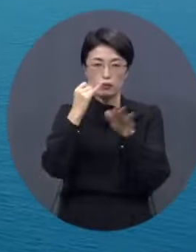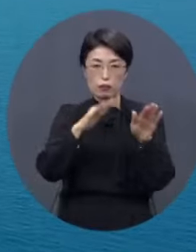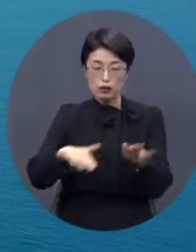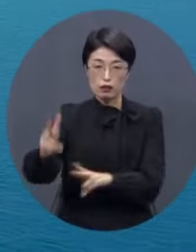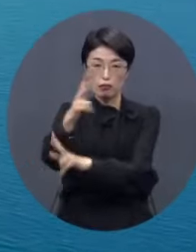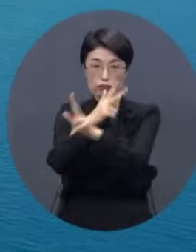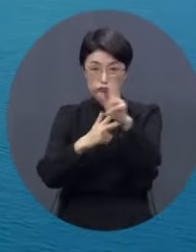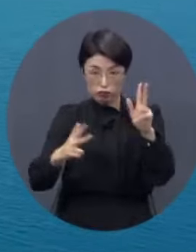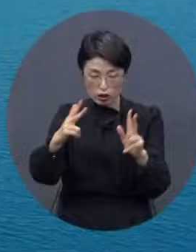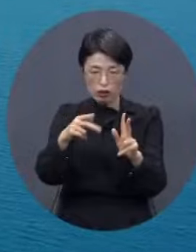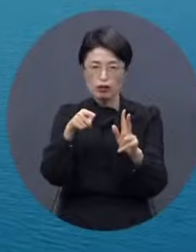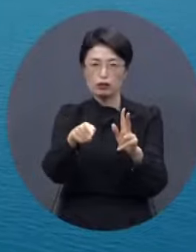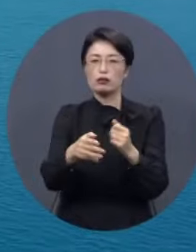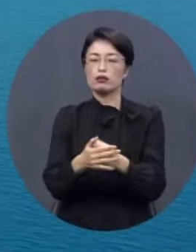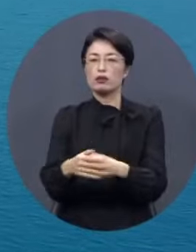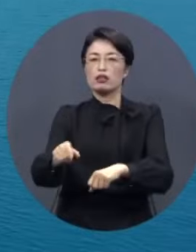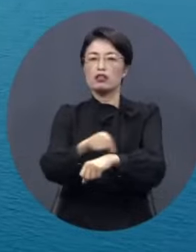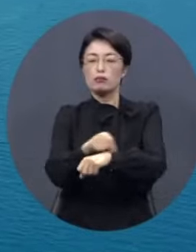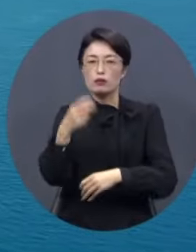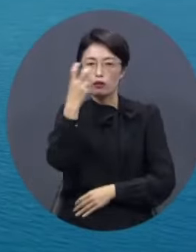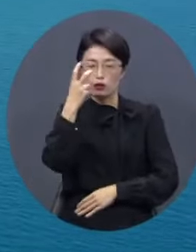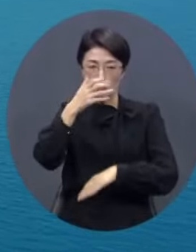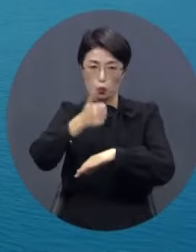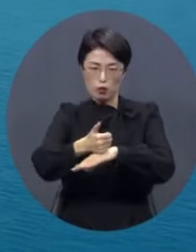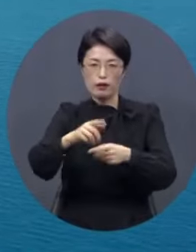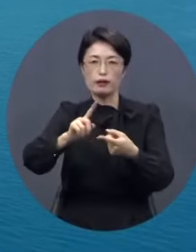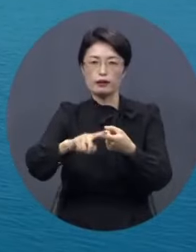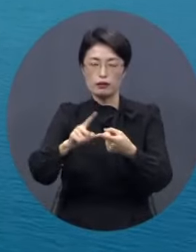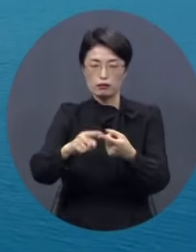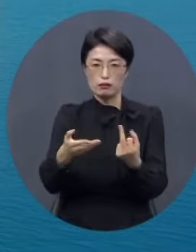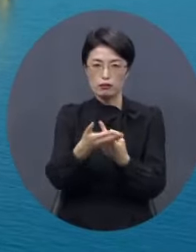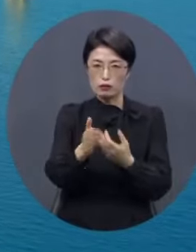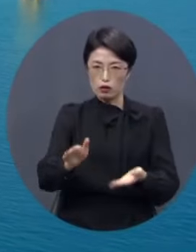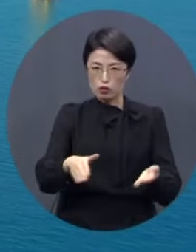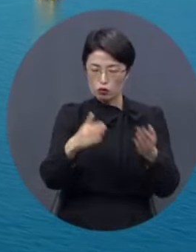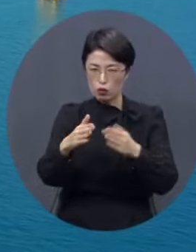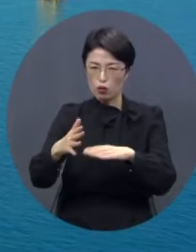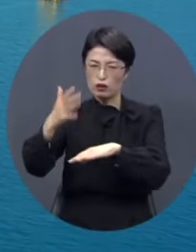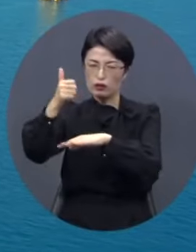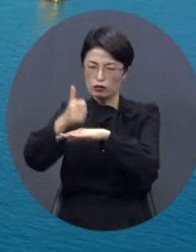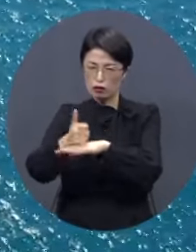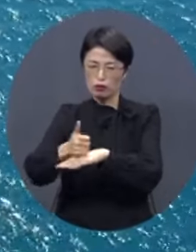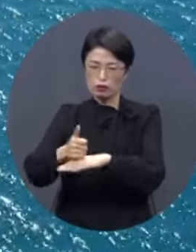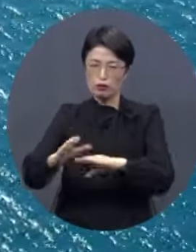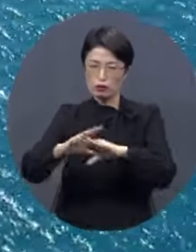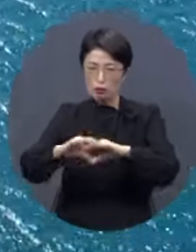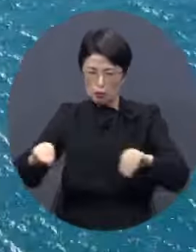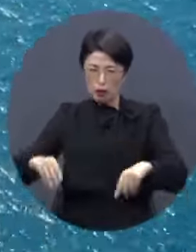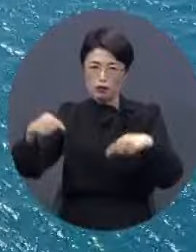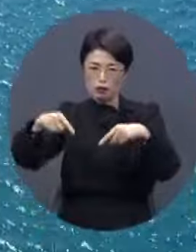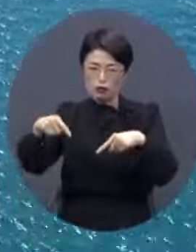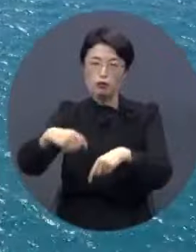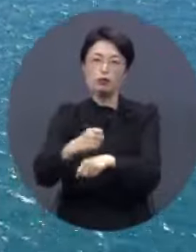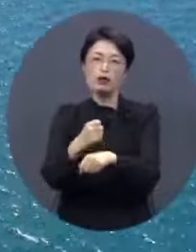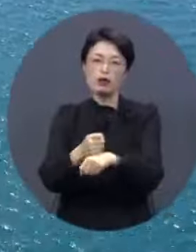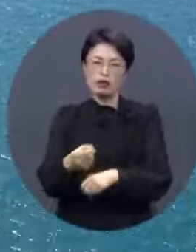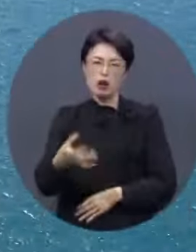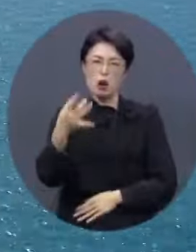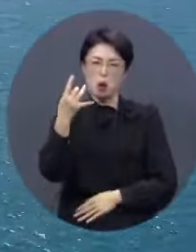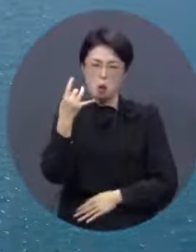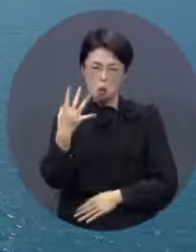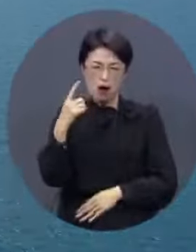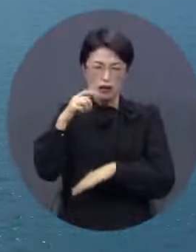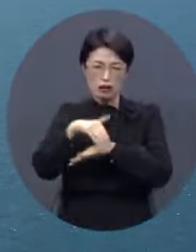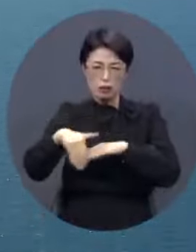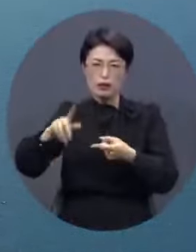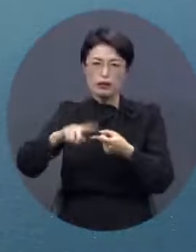한림해상풍력발전은 이번 특별점검 결과에 대해 제주도와 후속 조치를 협의하며 예정대로 이달 안에